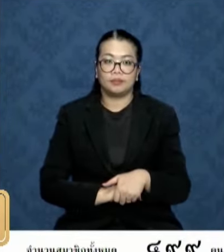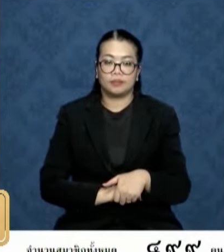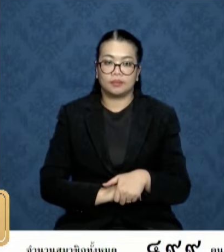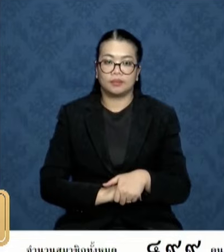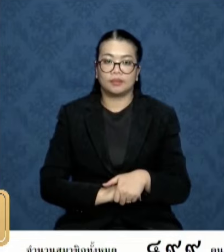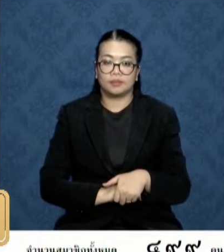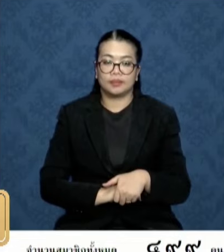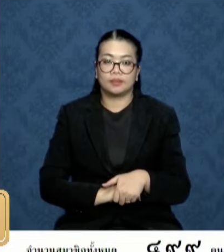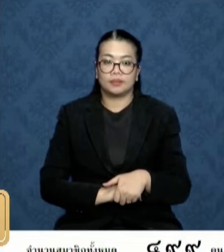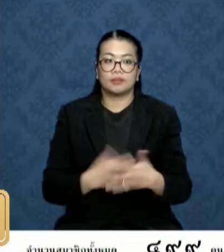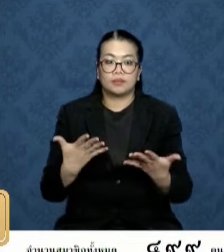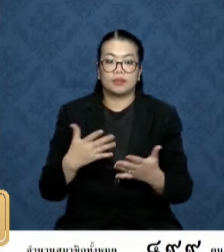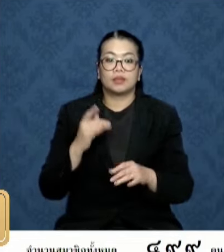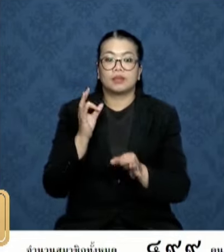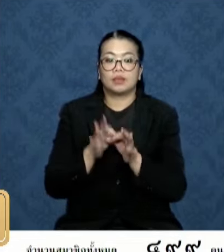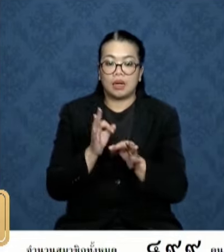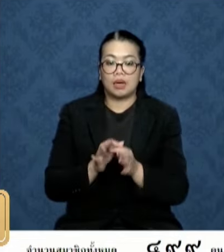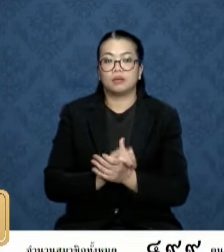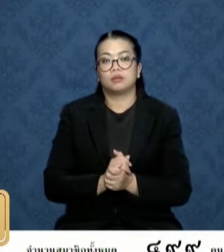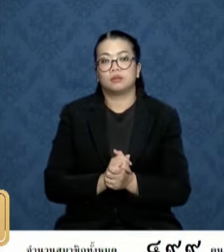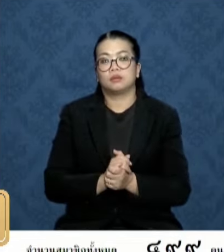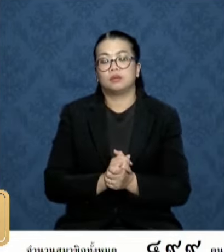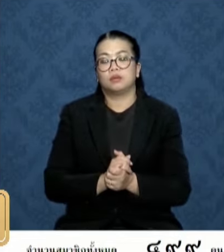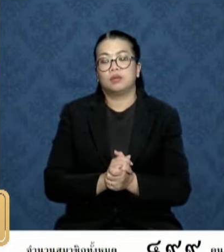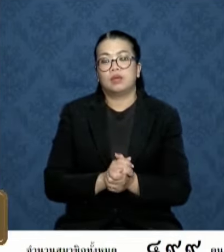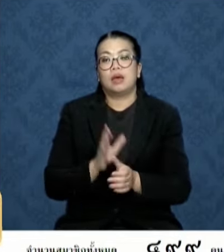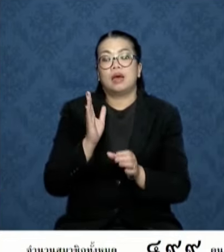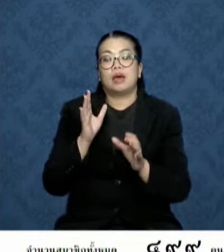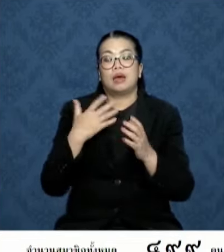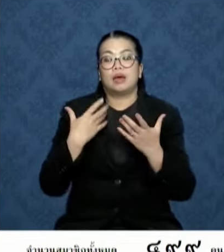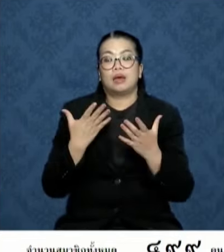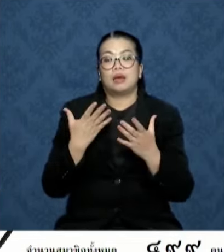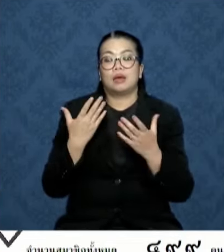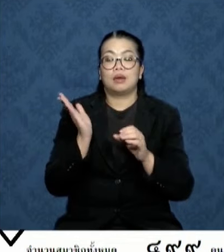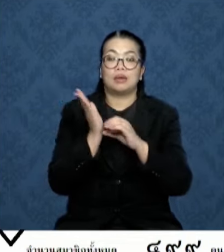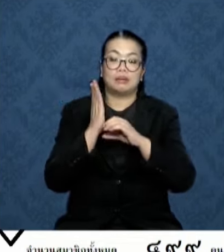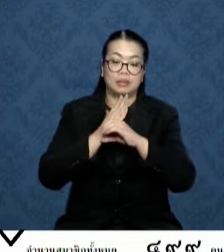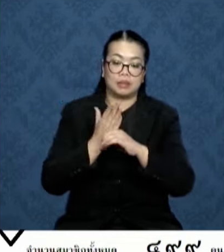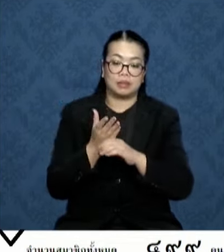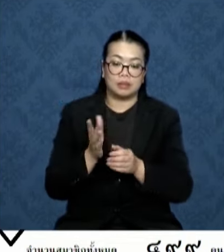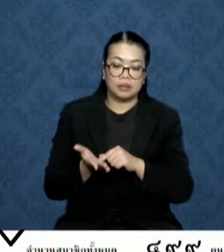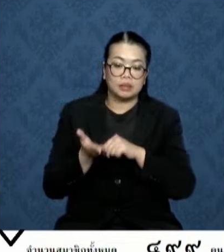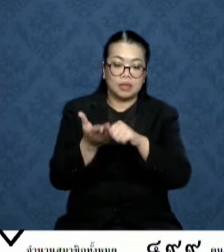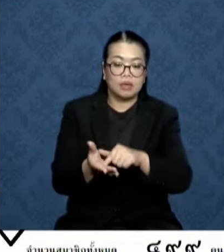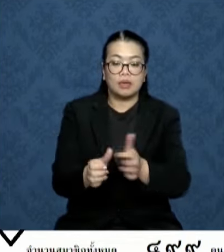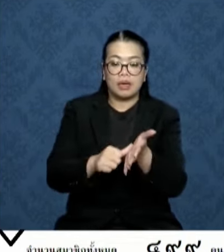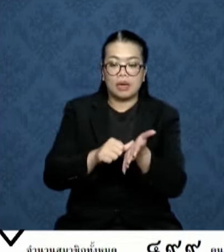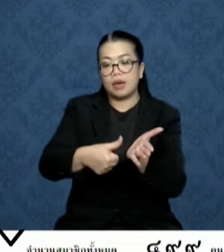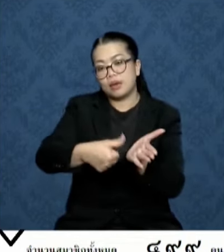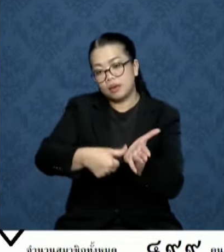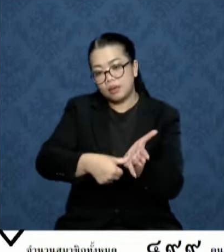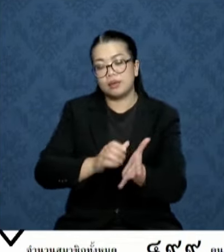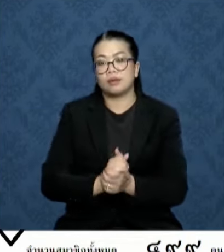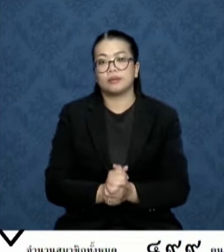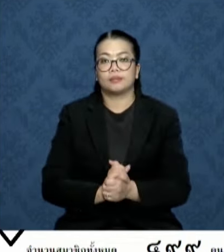กเช่นกันนะครับนอกจากท.ก.ส. บ. ส. ย. อ.ินที่รฐบาได้ใช้เป็เคองมในการทำรยบายแ้นี่กมปัหาในรกษณะเดี